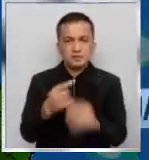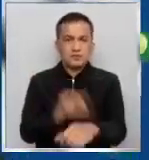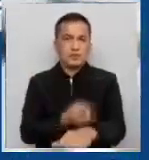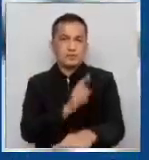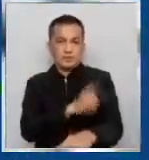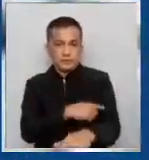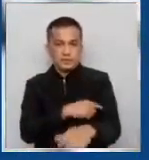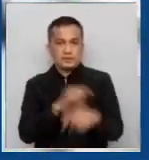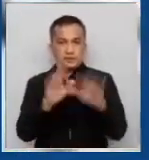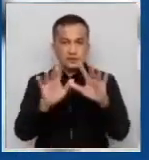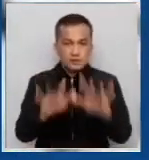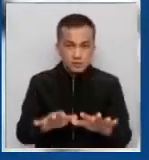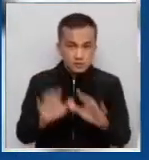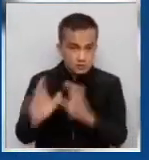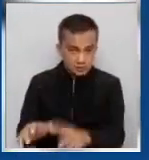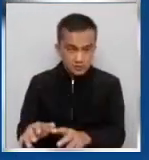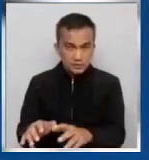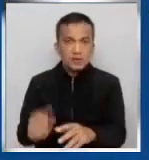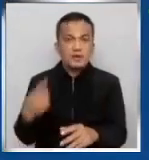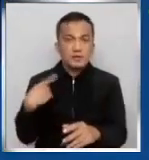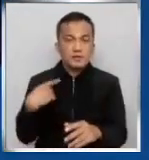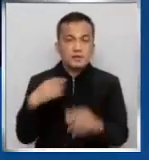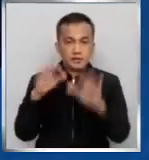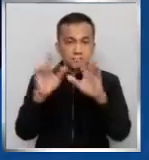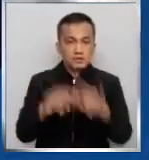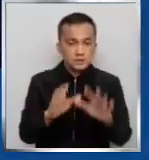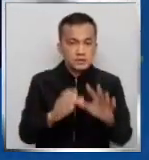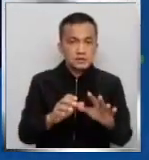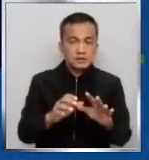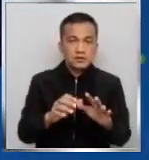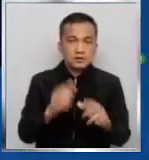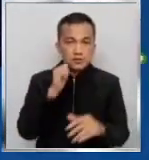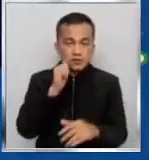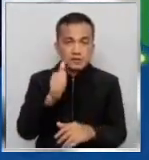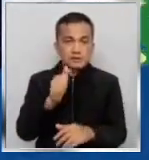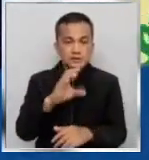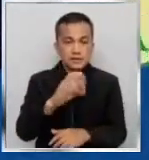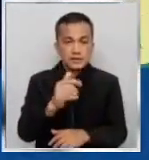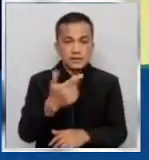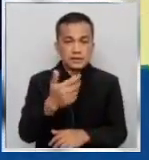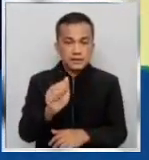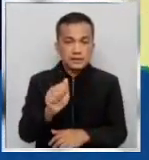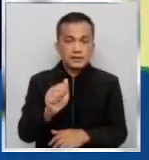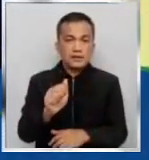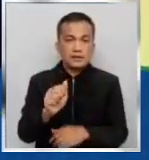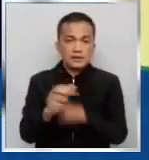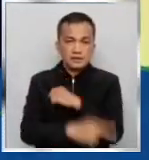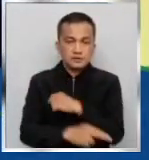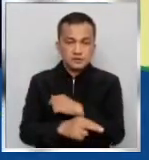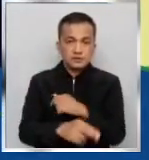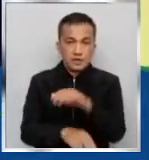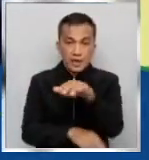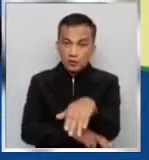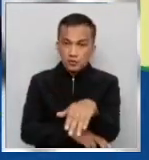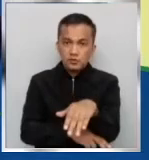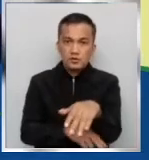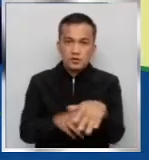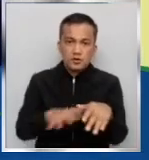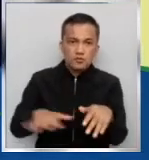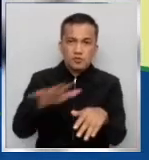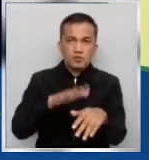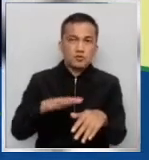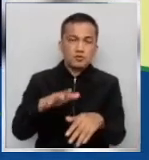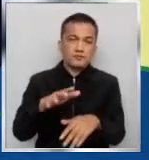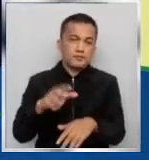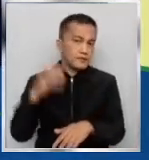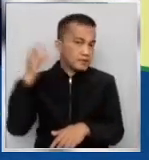May ulan din dyan sa Caraga Region bukas ng umaga at pagdating ng hapon, buong Mindanao na po mga kapuso ang makakaranas sa mga pag-ulan